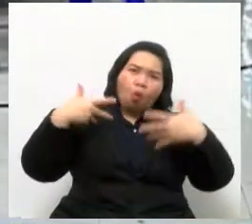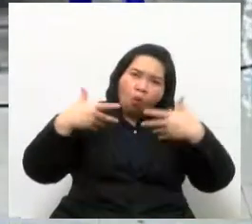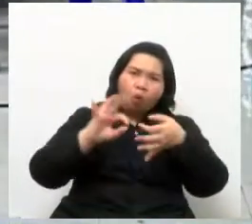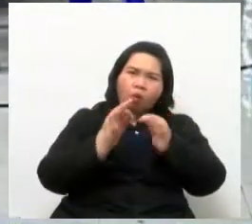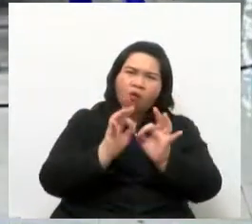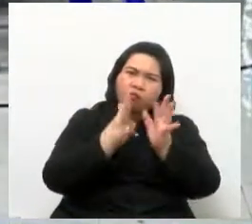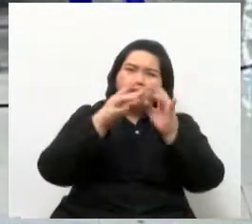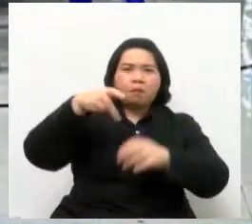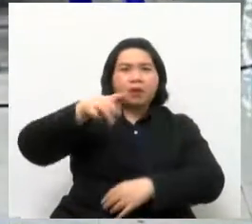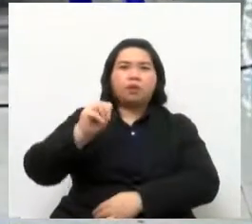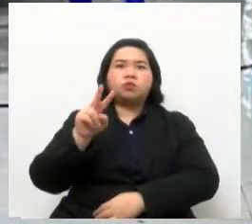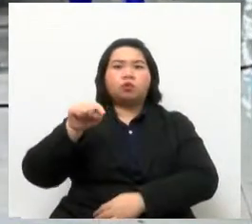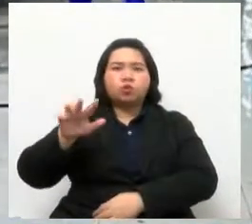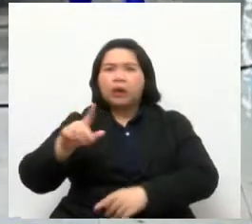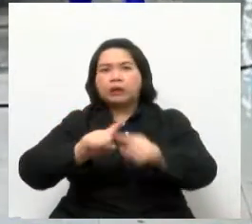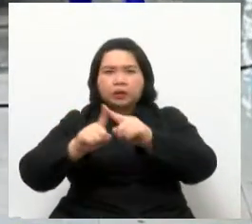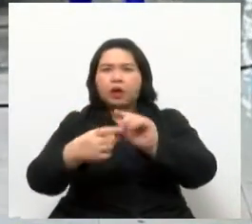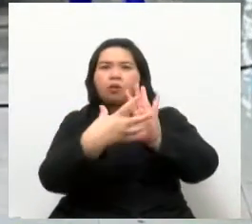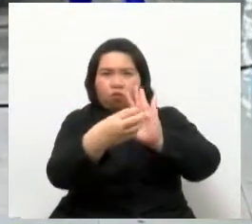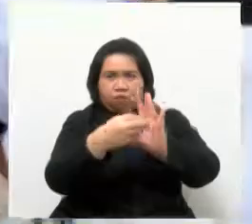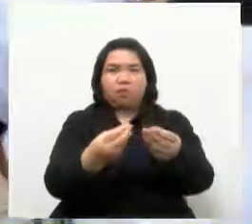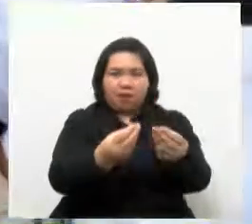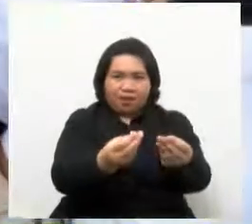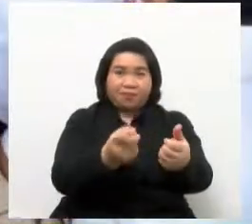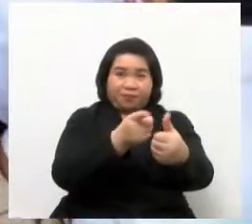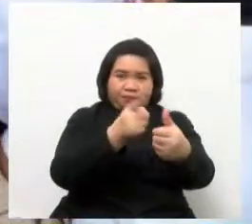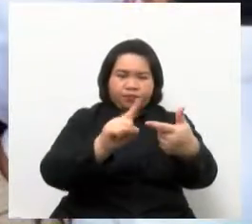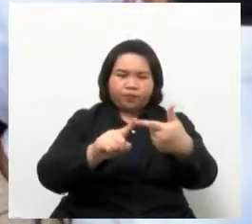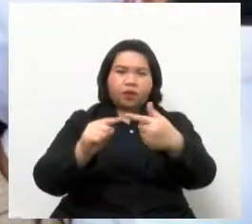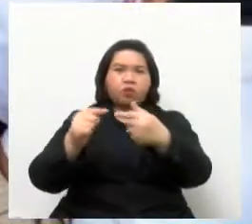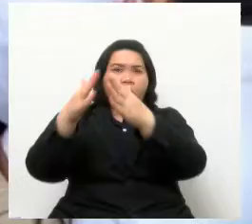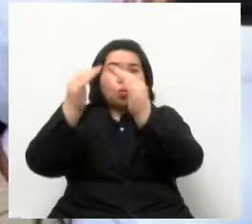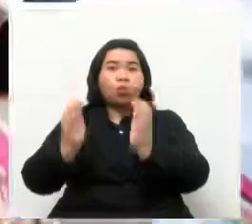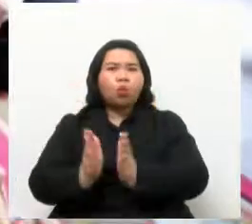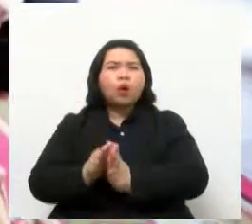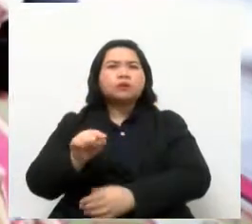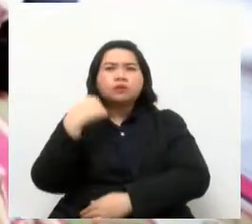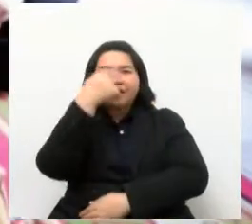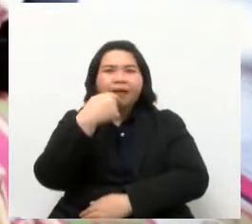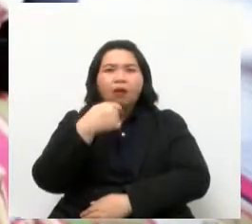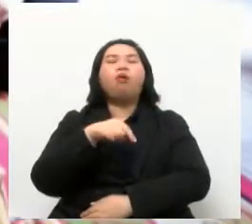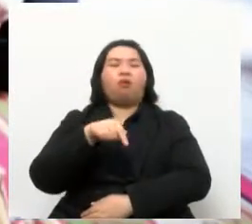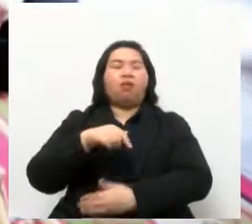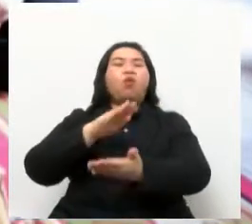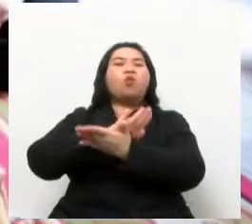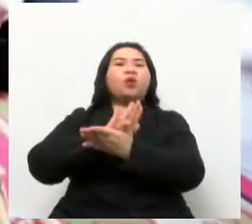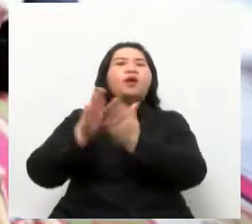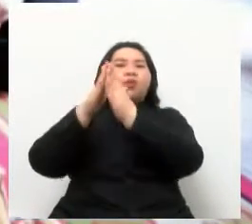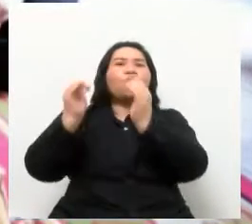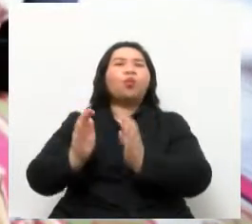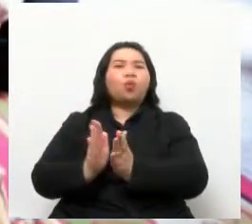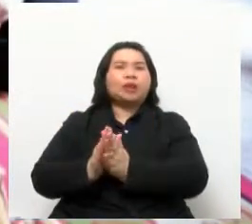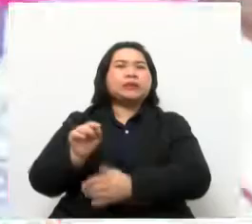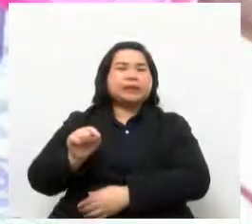เล็ก PM 2.5 2. วัดได้แก่โรงเรียนพระปริยัติธรรมวัดป่าสวร